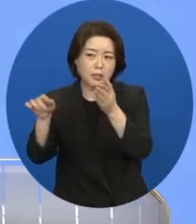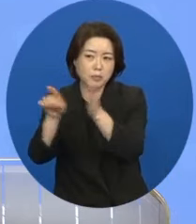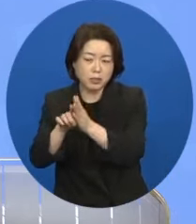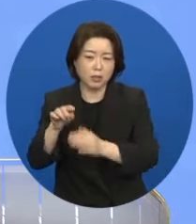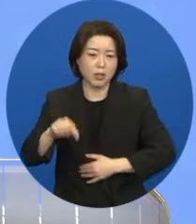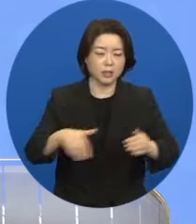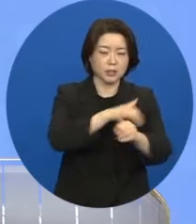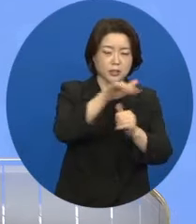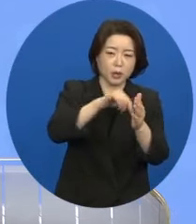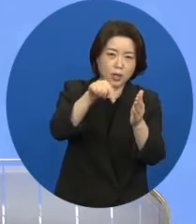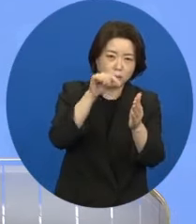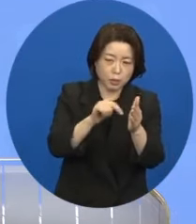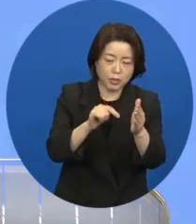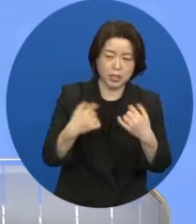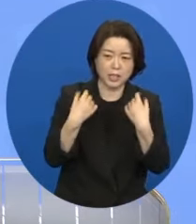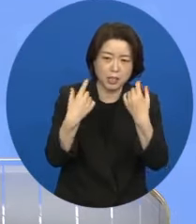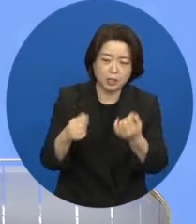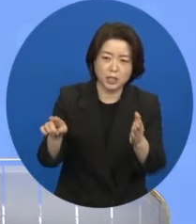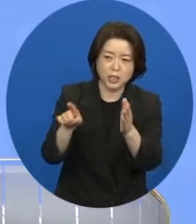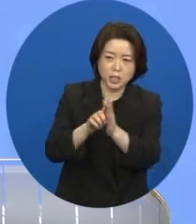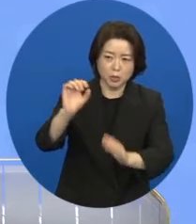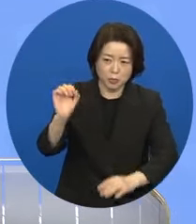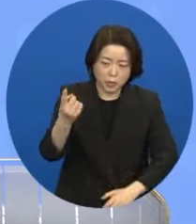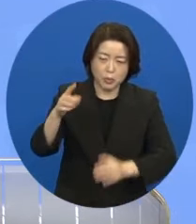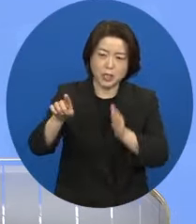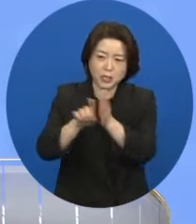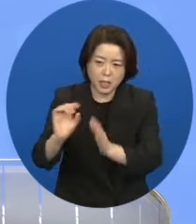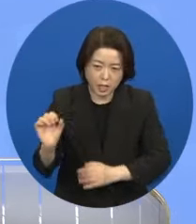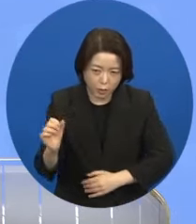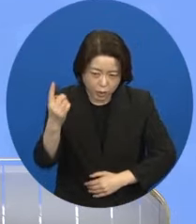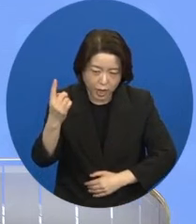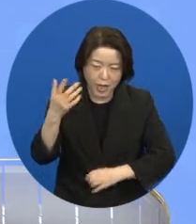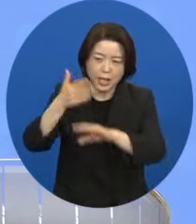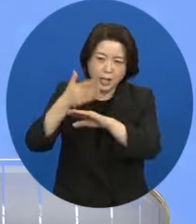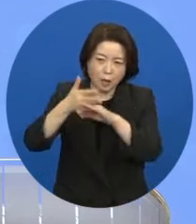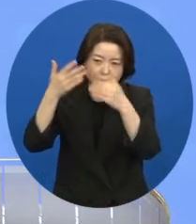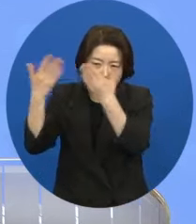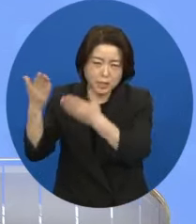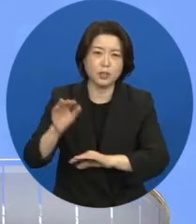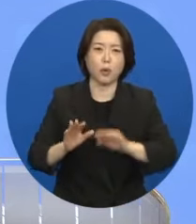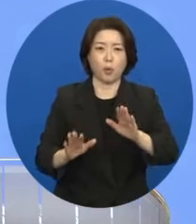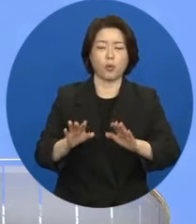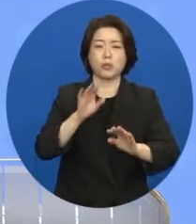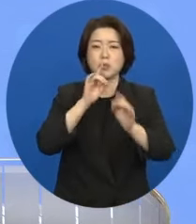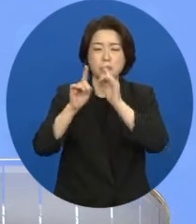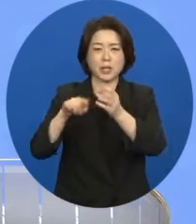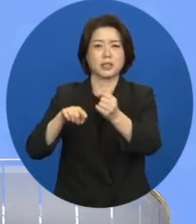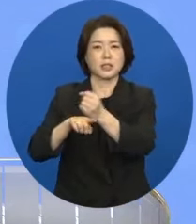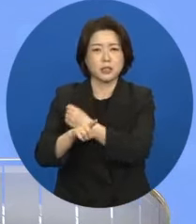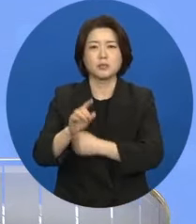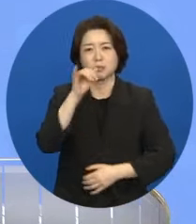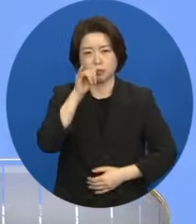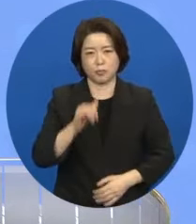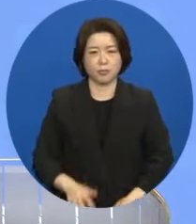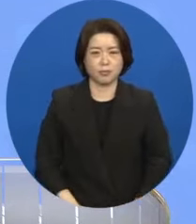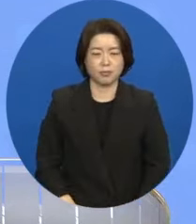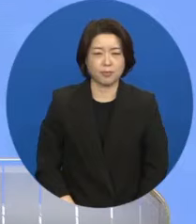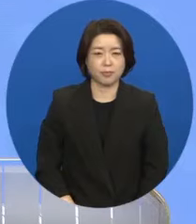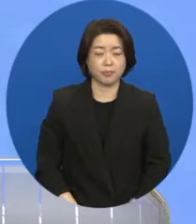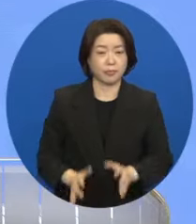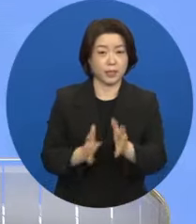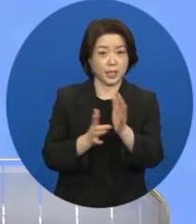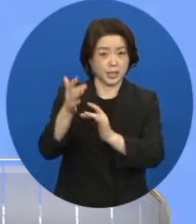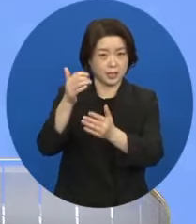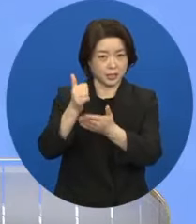상황 속에서 여전히 그 믿음 때문에 신뢰 때문에 감사 는 것이 오늘이 말씀의 의미인 거예요 그 예수님이